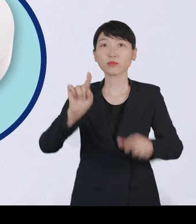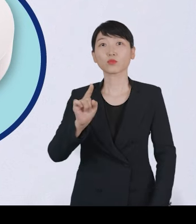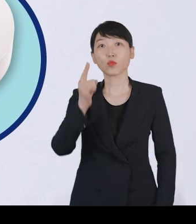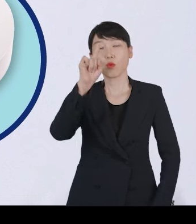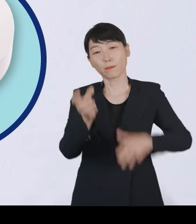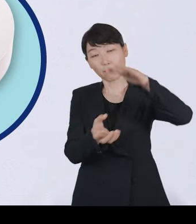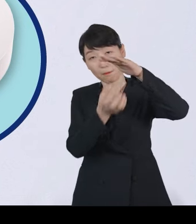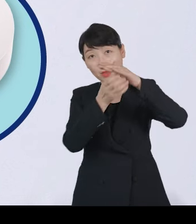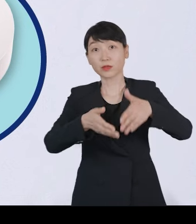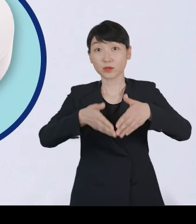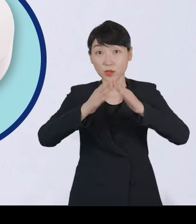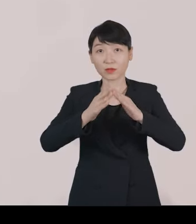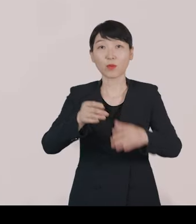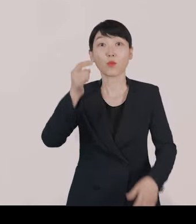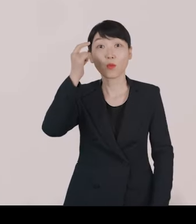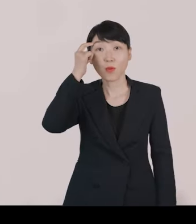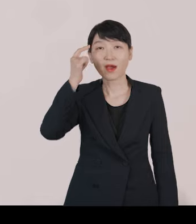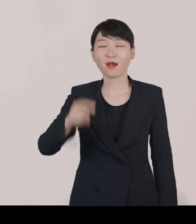수 있도록 설계되었습니다.